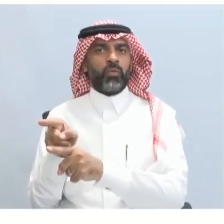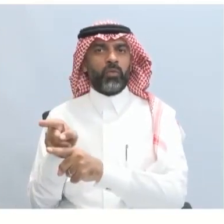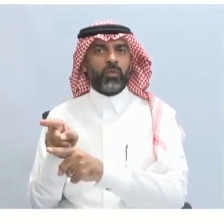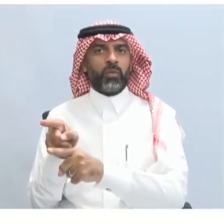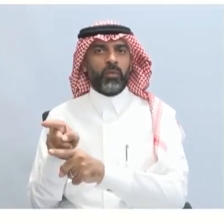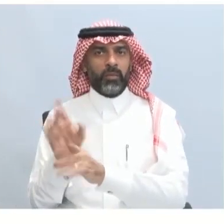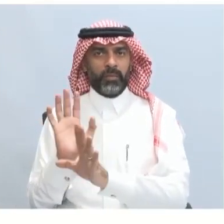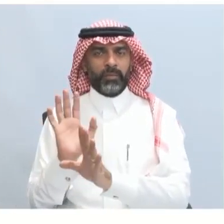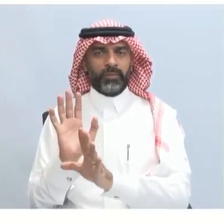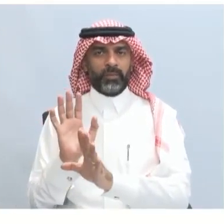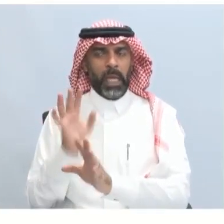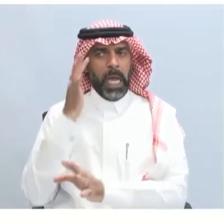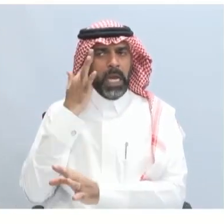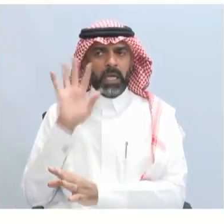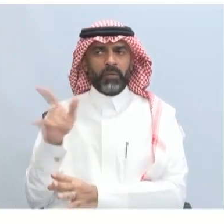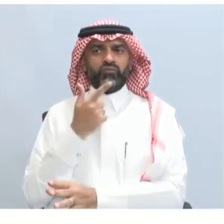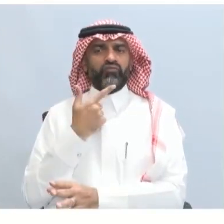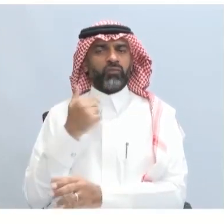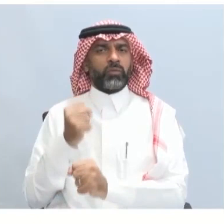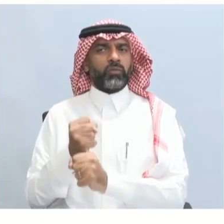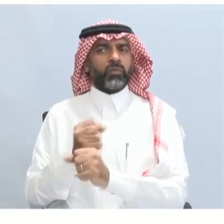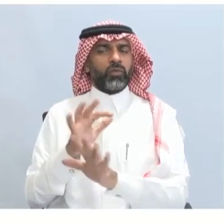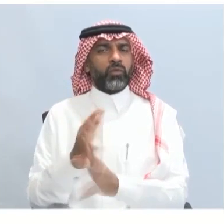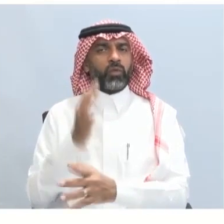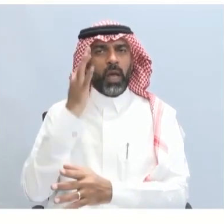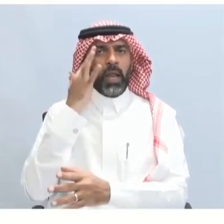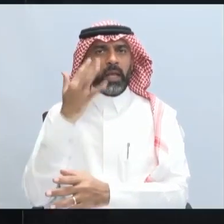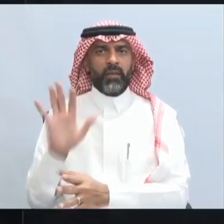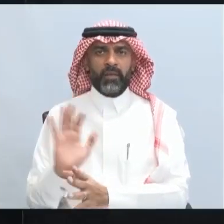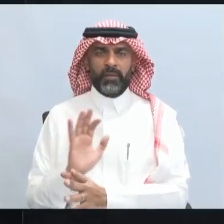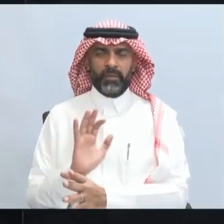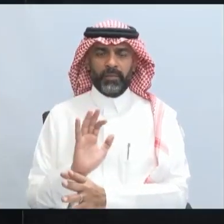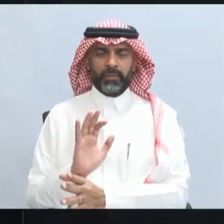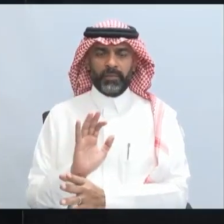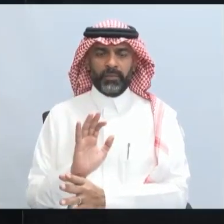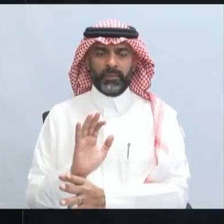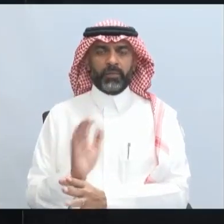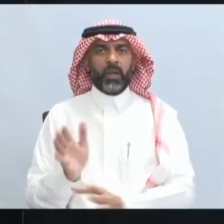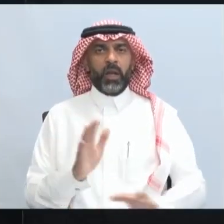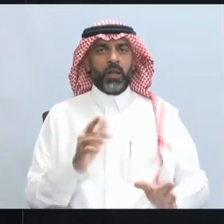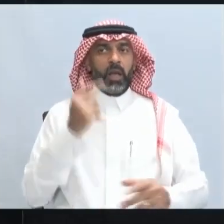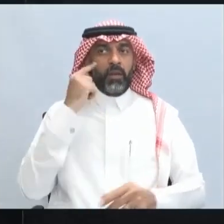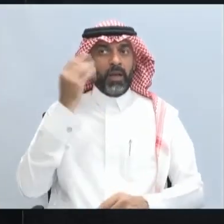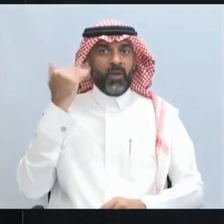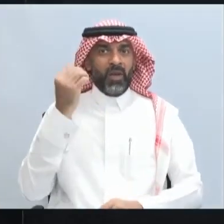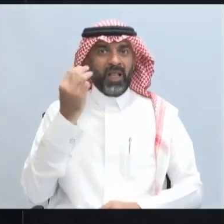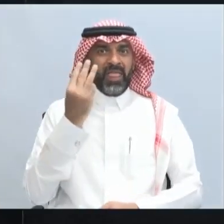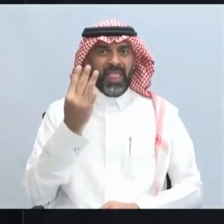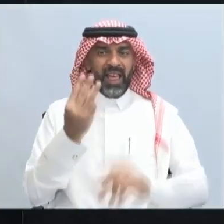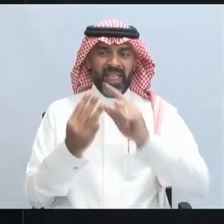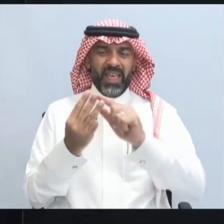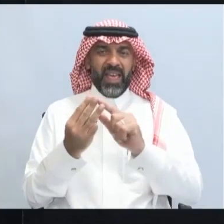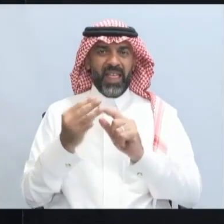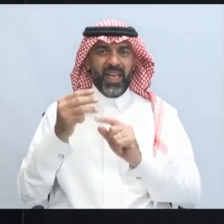في التصرف فله الحق في التصرف وذكرنا ان عناصر الحق هي ثلاثه الامر الاول